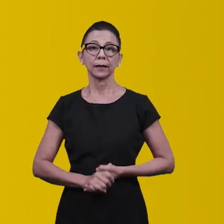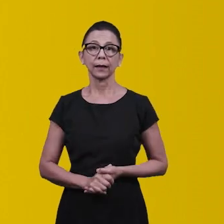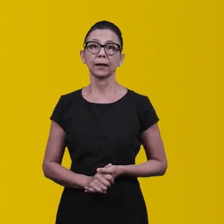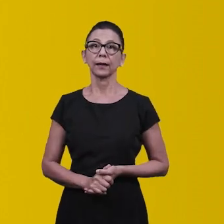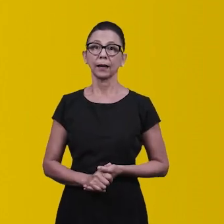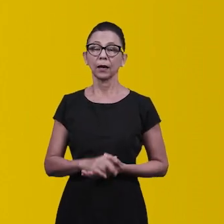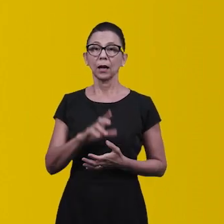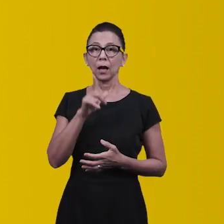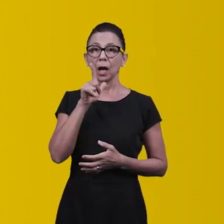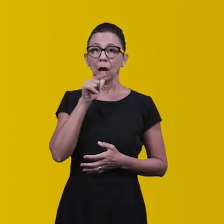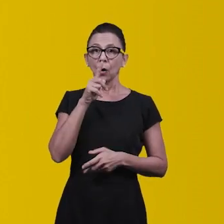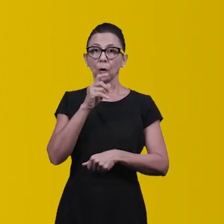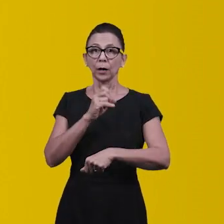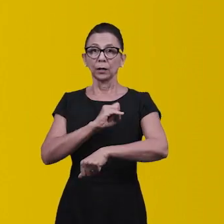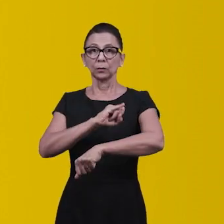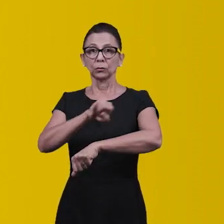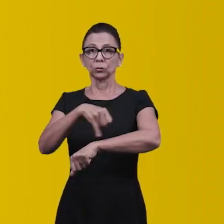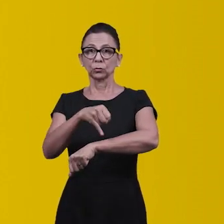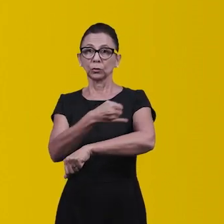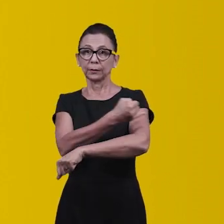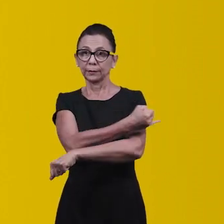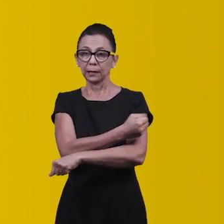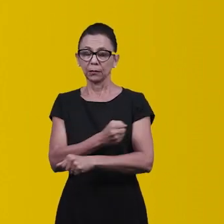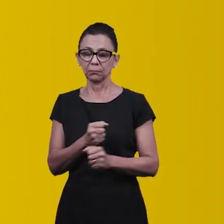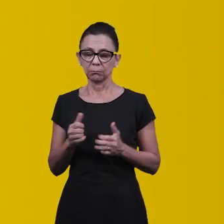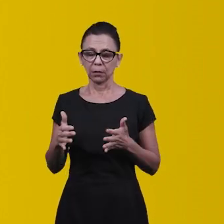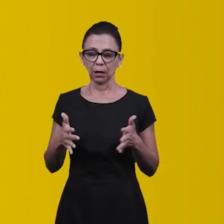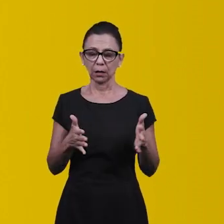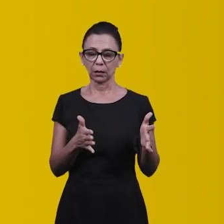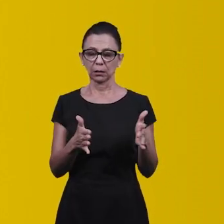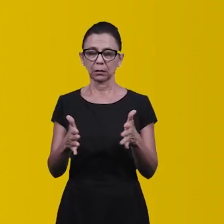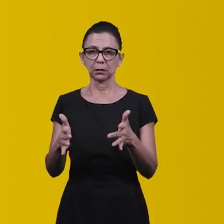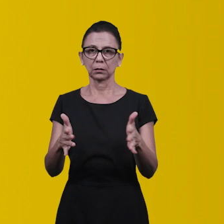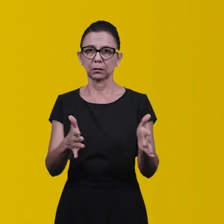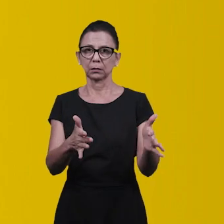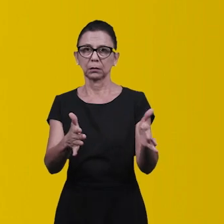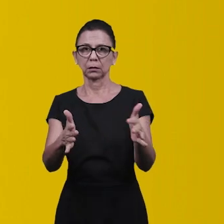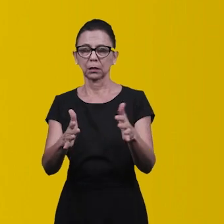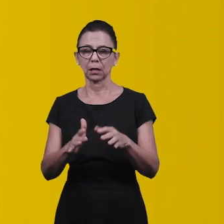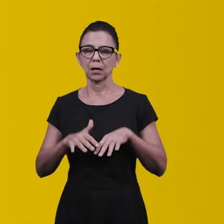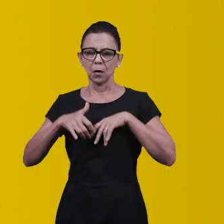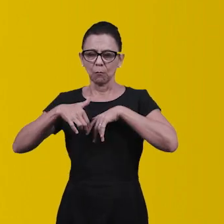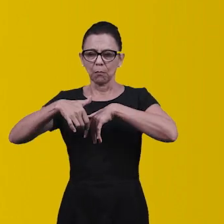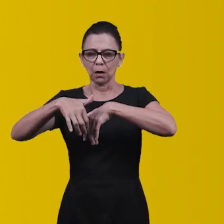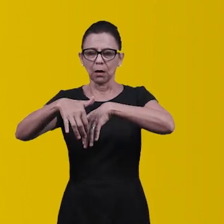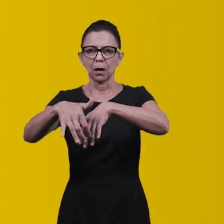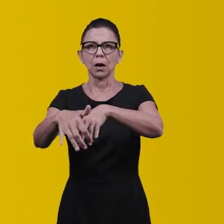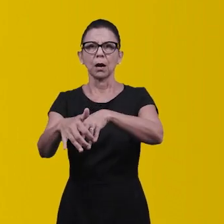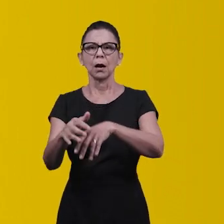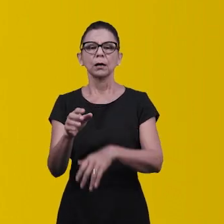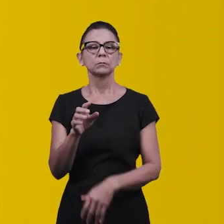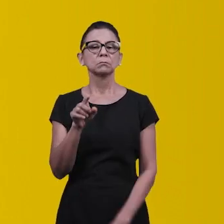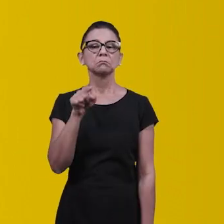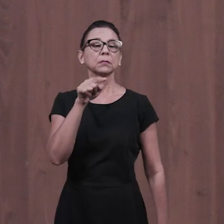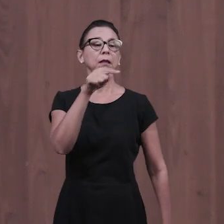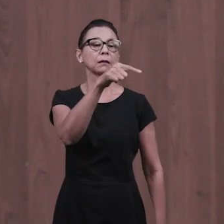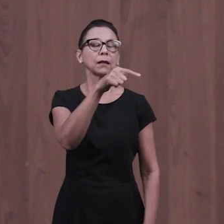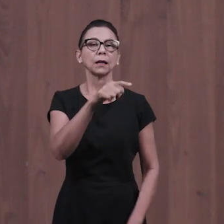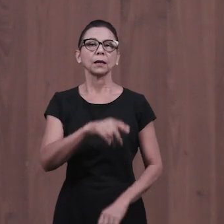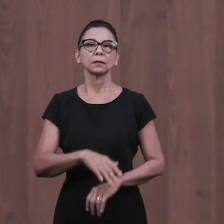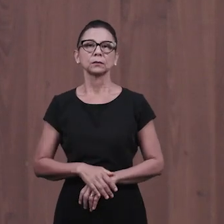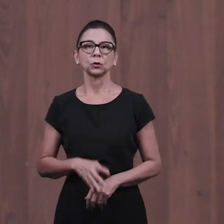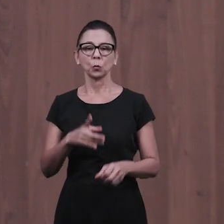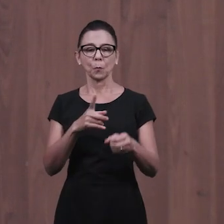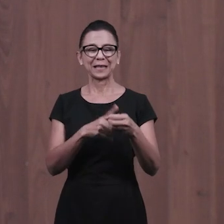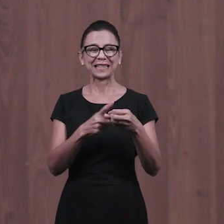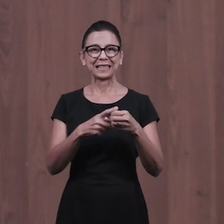eu une difficulté a été de conquérir la ville de Jéricho. La ville de Jéricho était une